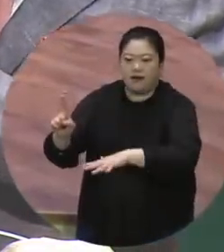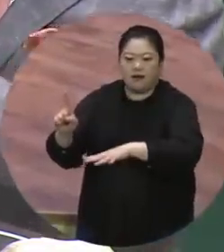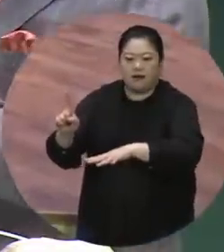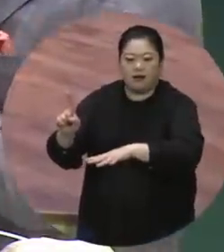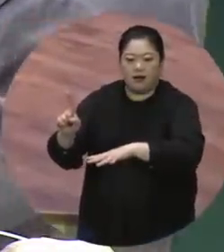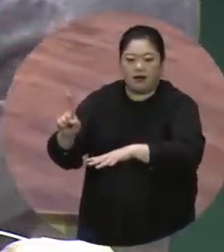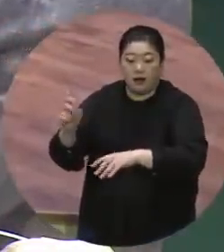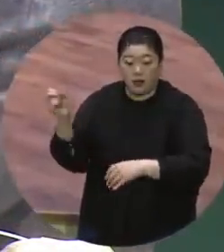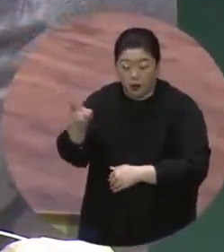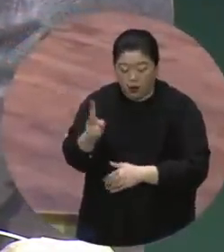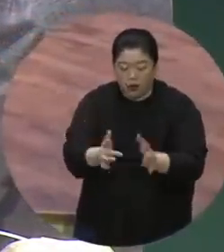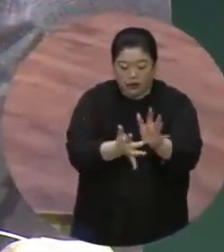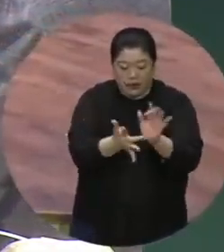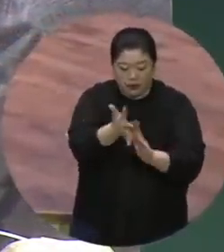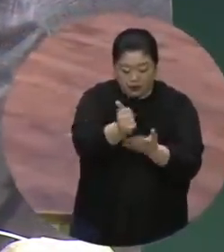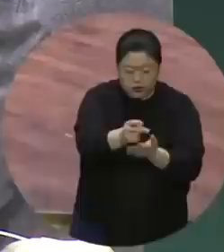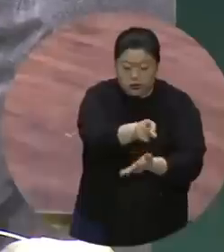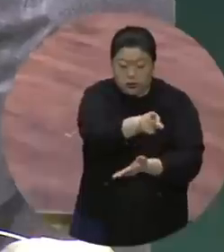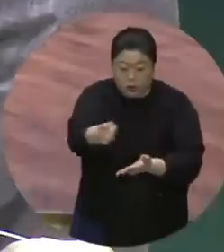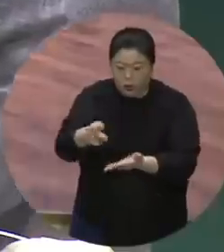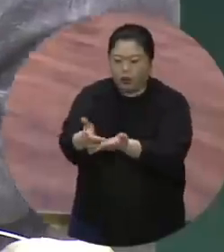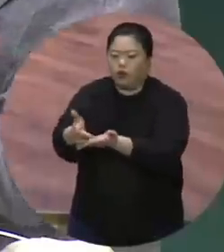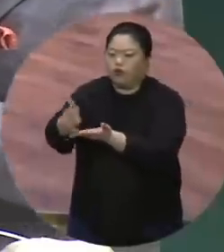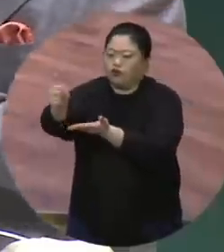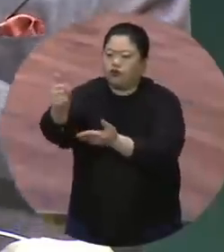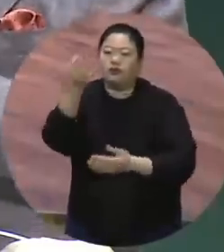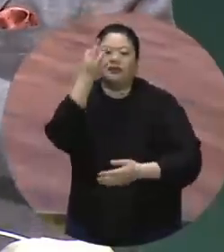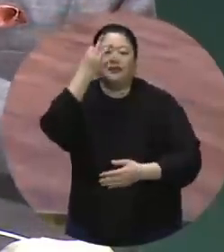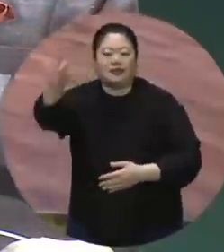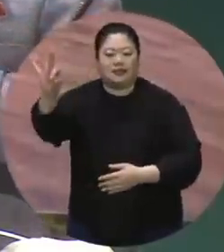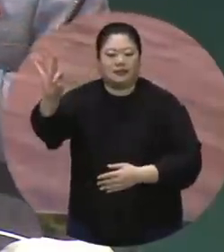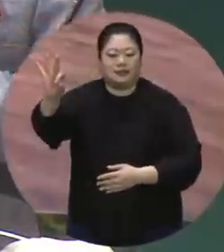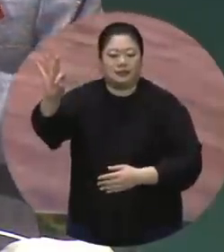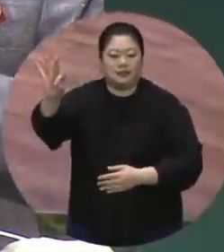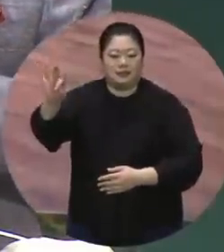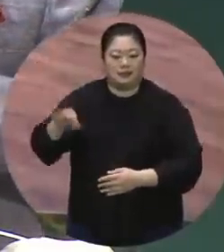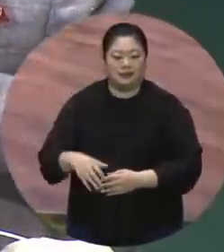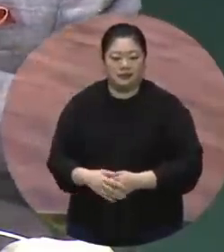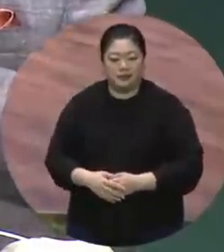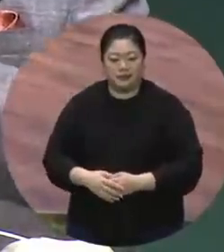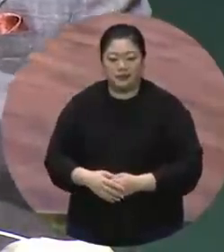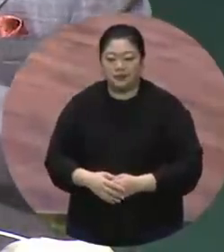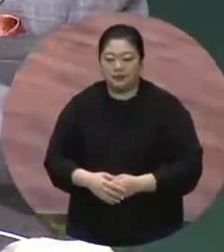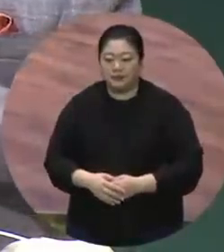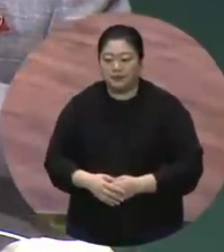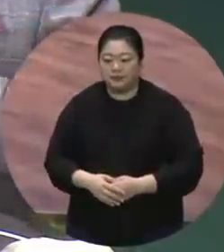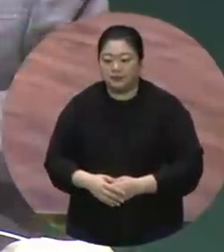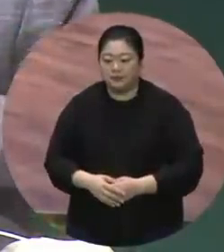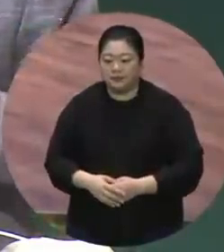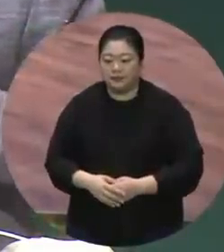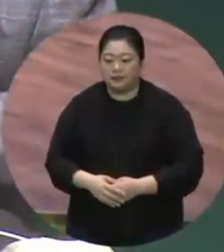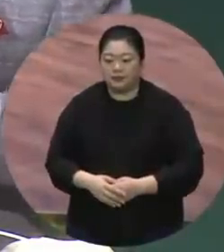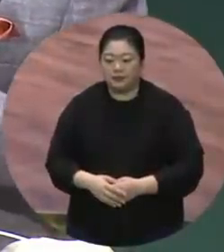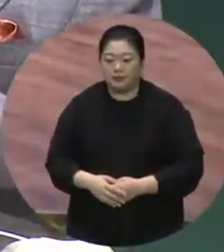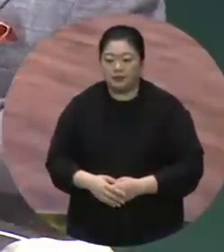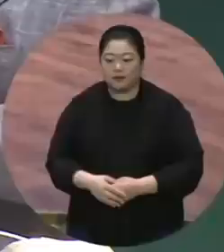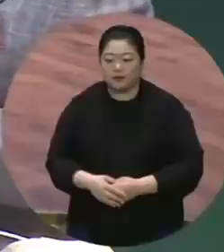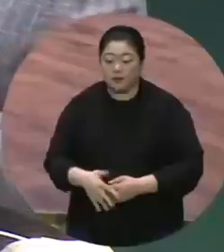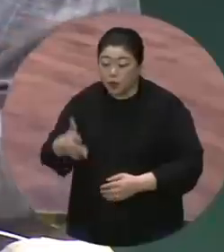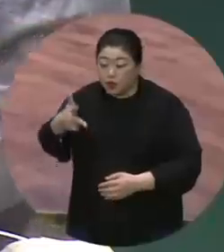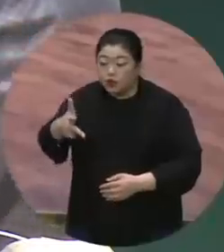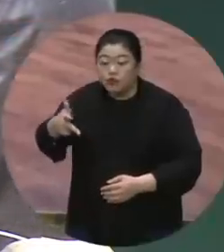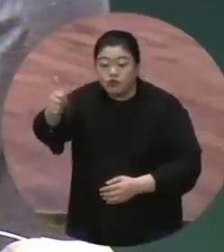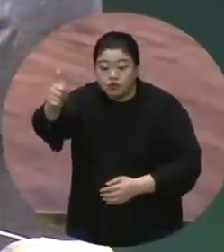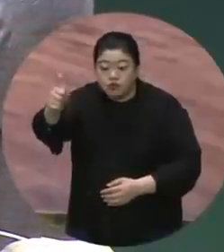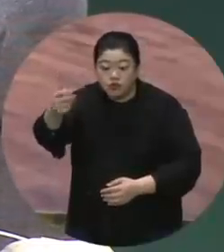주라 신하여. 굉장히 중요한 말이에요. 주라 신하여. 주인이요. 인류의 주인이요.